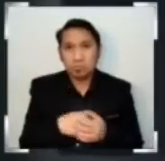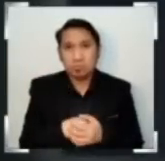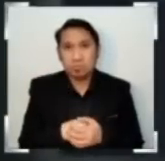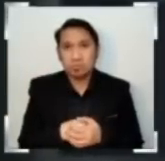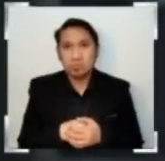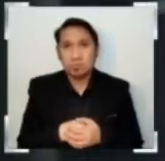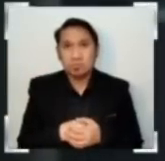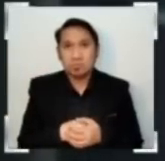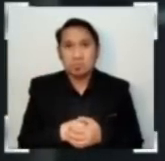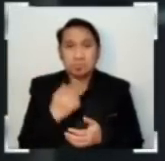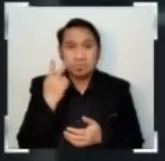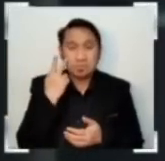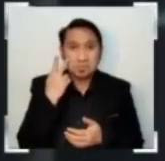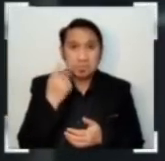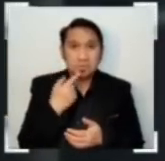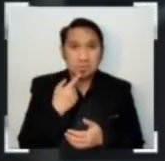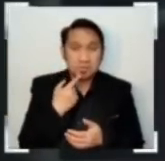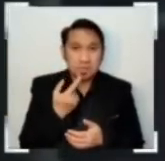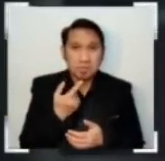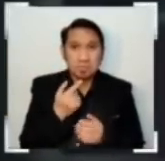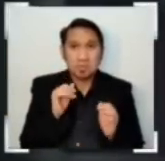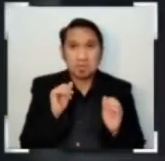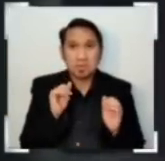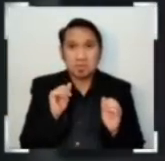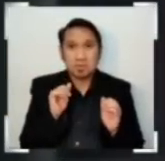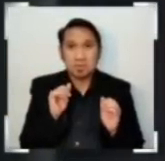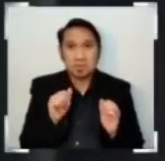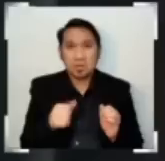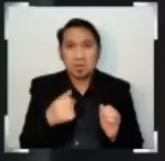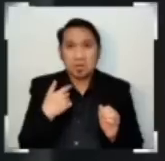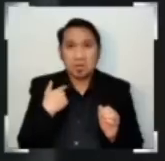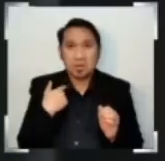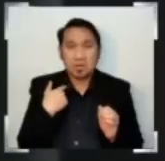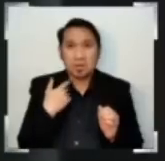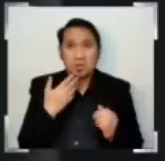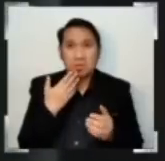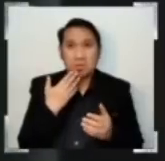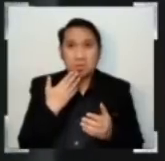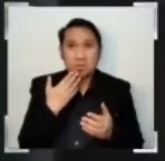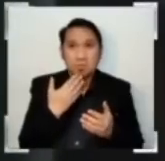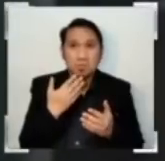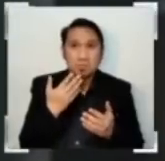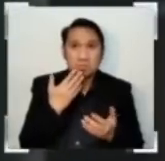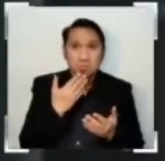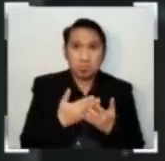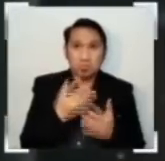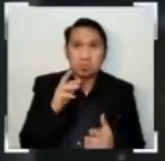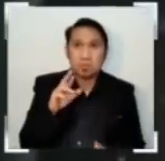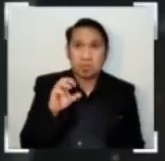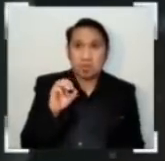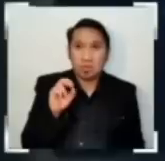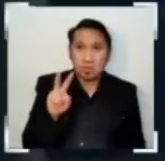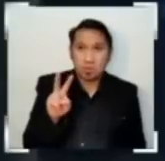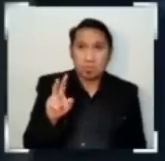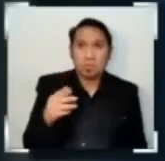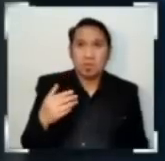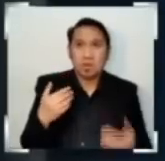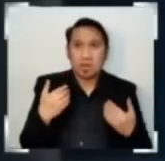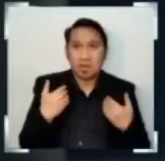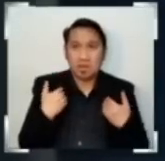sabi may kakayahan siya mag-patch up eh. Kung ano ba ang beho, ang maganda lang sa ROV, meron ka ng